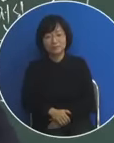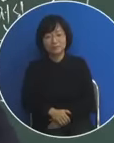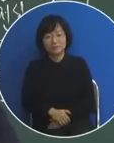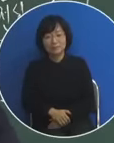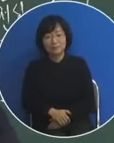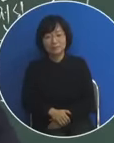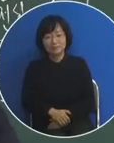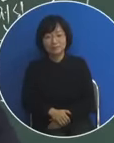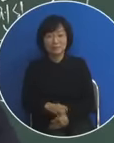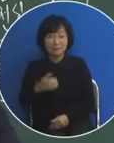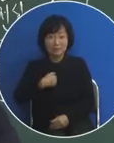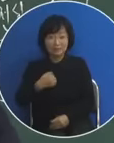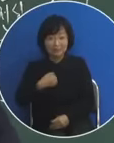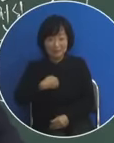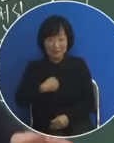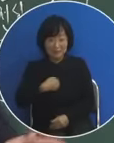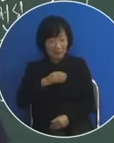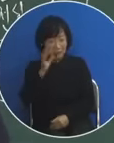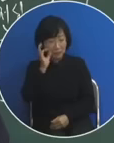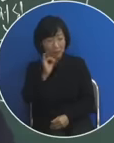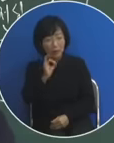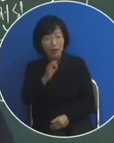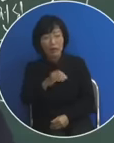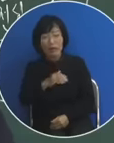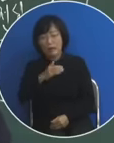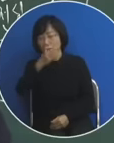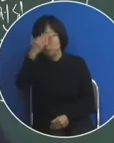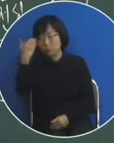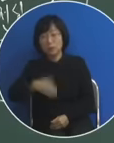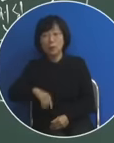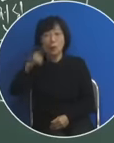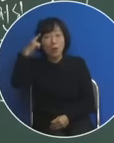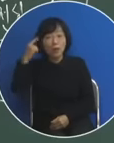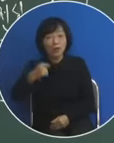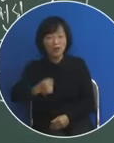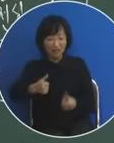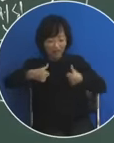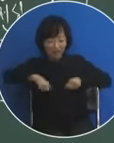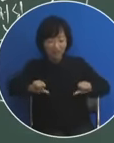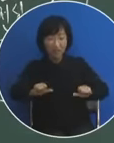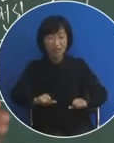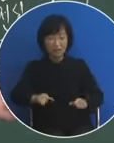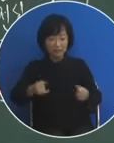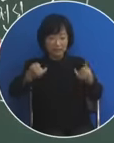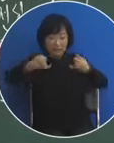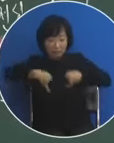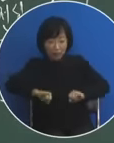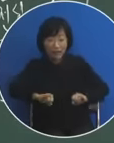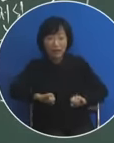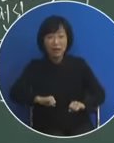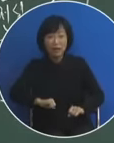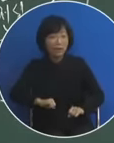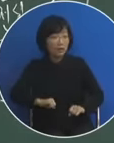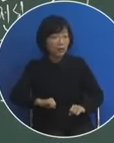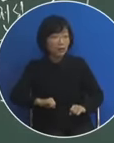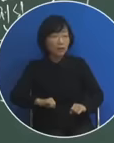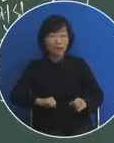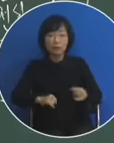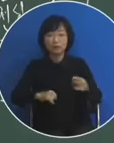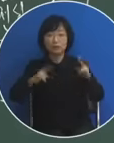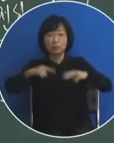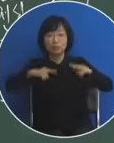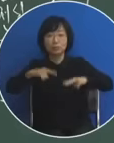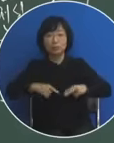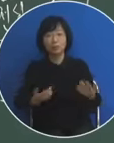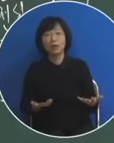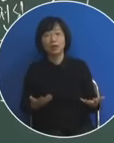다행이다 쌍둥이 안 나서 이렇게. I said, oh, I'm so thankful that she didn't have twins. 쌍둥이 나서면 완전 뭐 둘이서 같이 헤맬 거 아니야. Then if she had twins, then all three of them would be